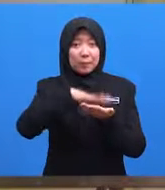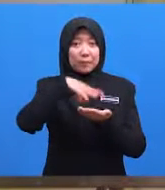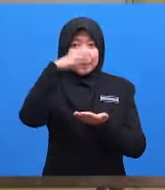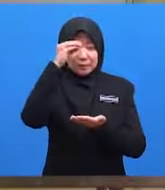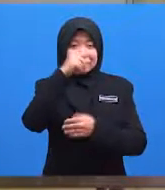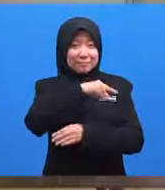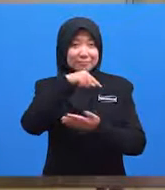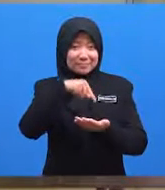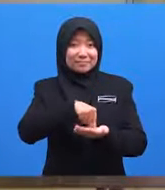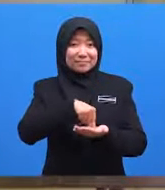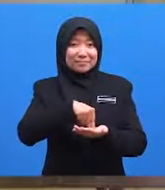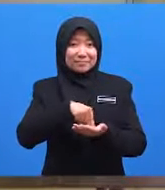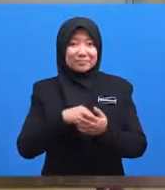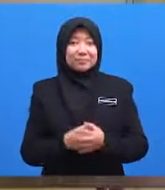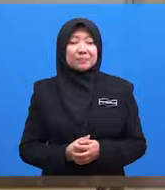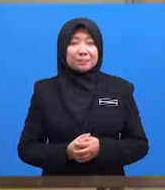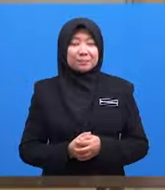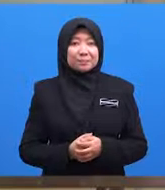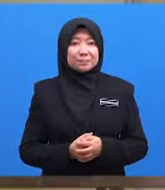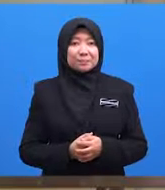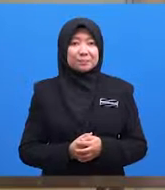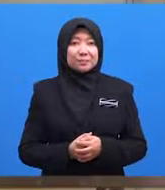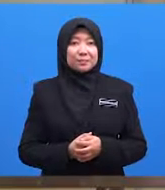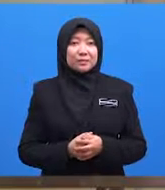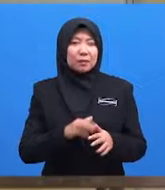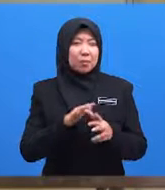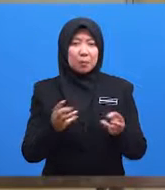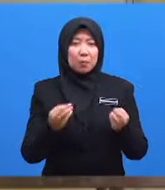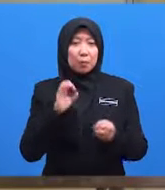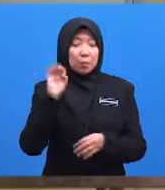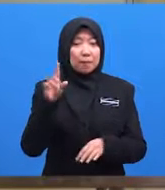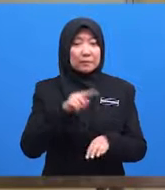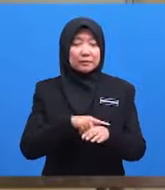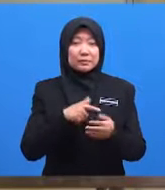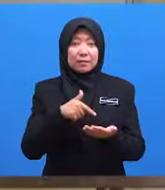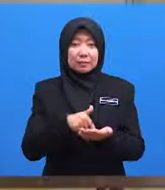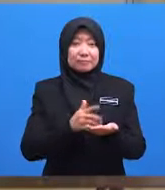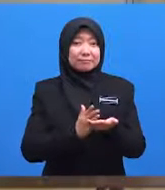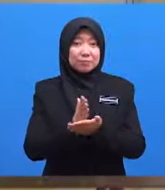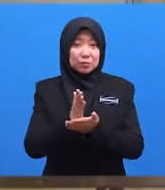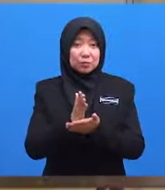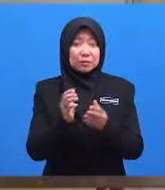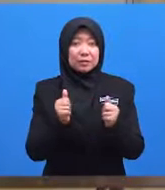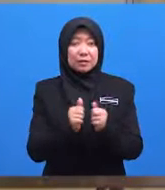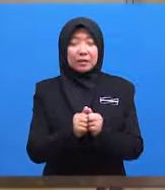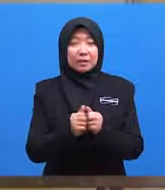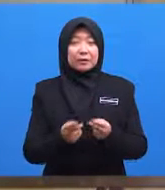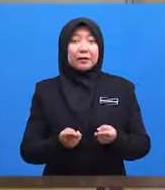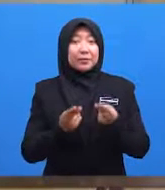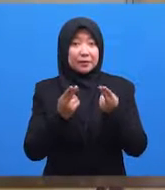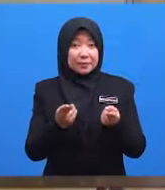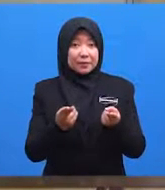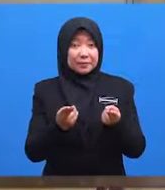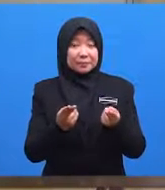pada hari ini. Tanpa membuang masa, mari kita teruskan dengan tajuk Hidangan